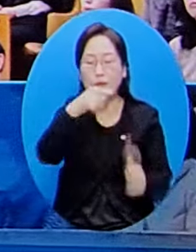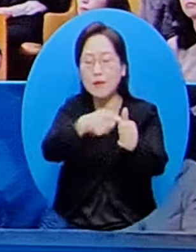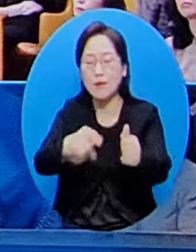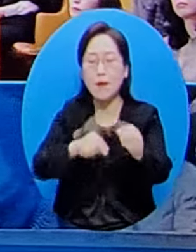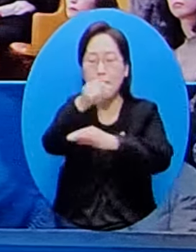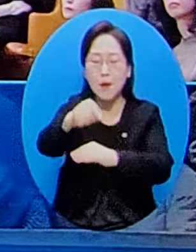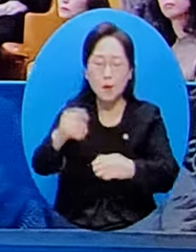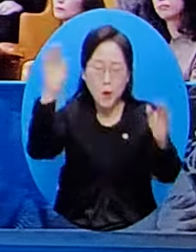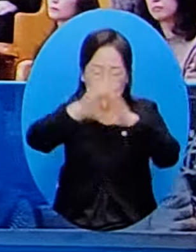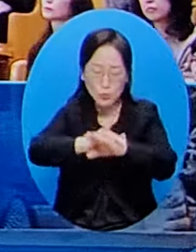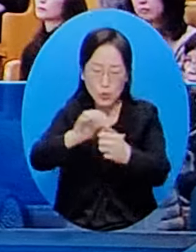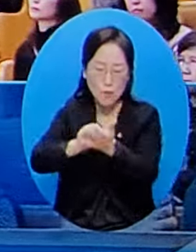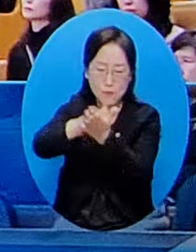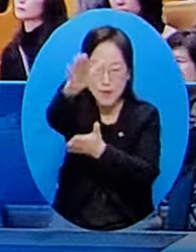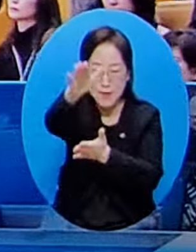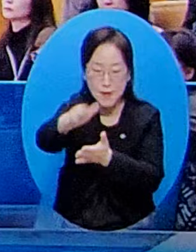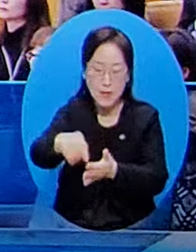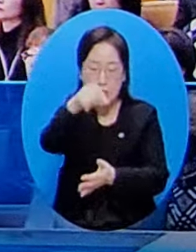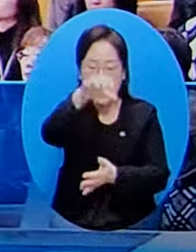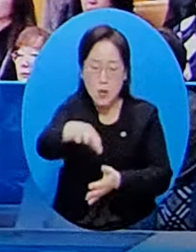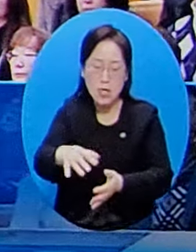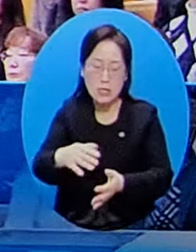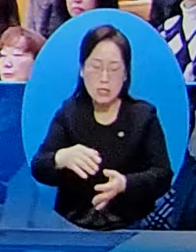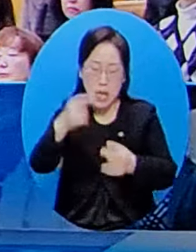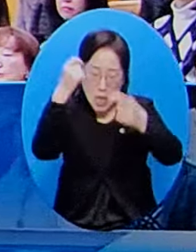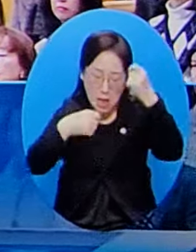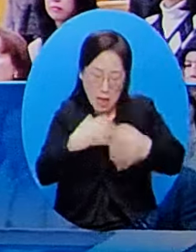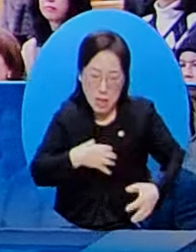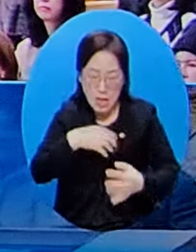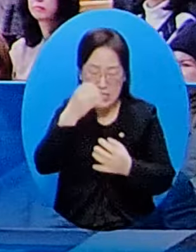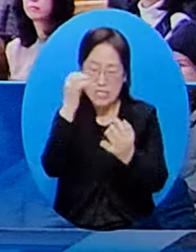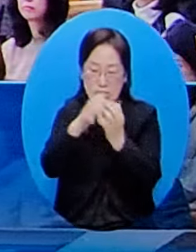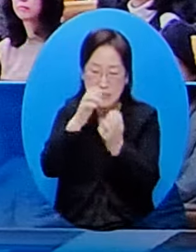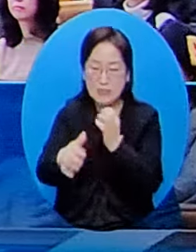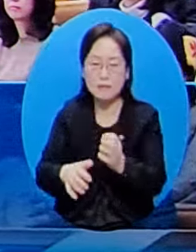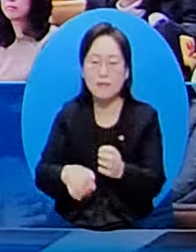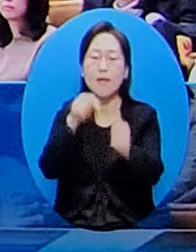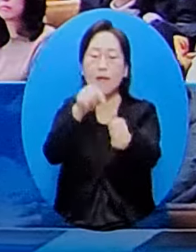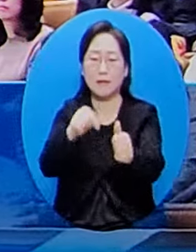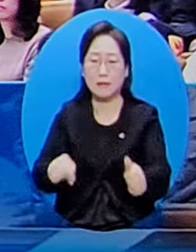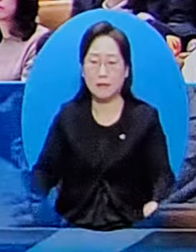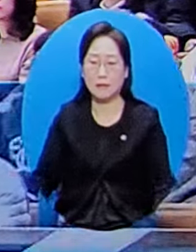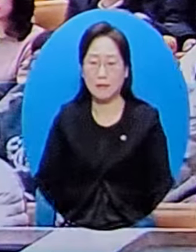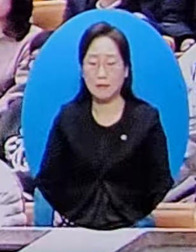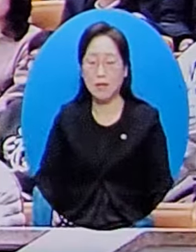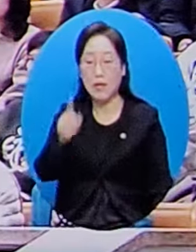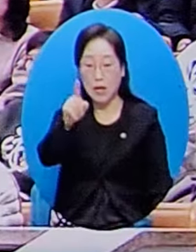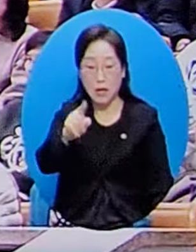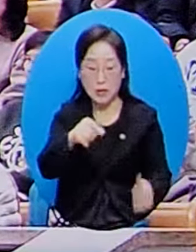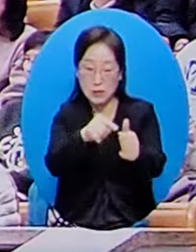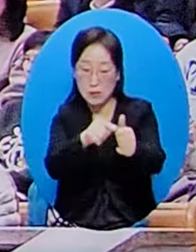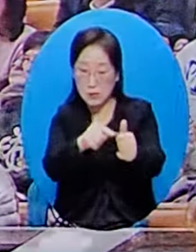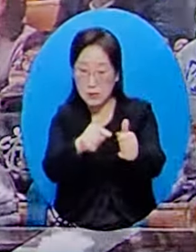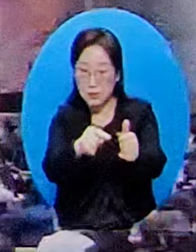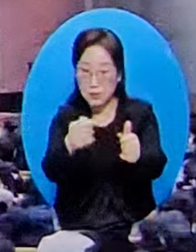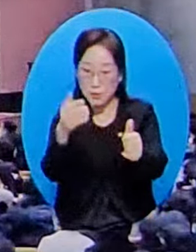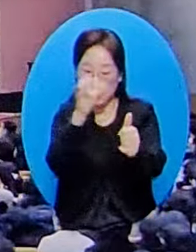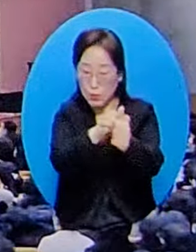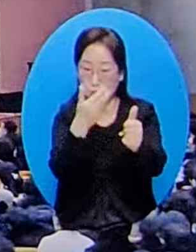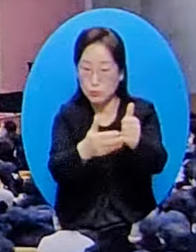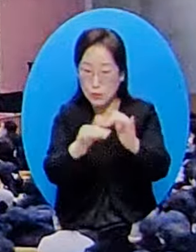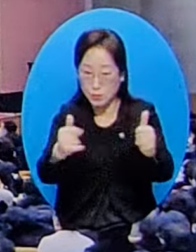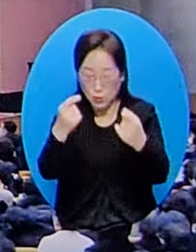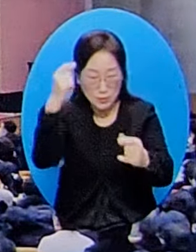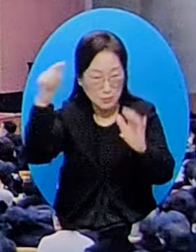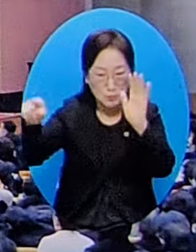어두운 데로 내쫓으라. 거기서 슬피 울며 이를 갈리라 하니라. 한 나라도 바처럼 부정적인 생각에 사로잡혀서 결국